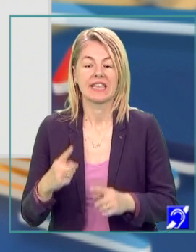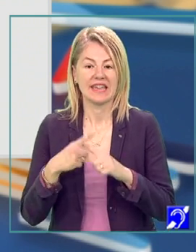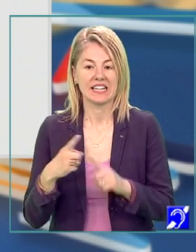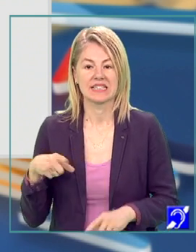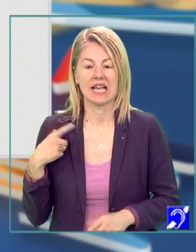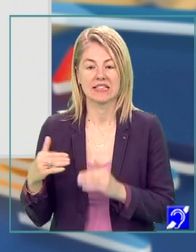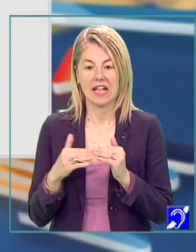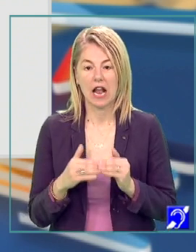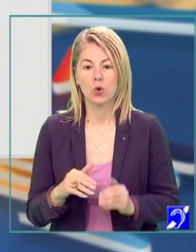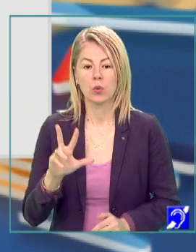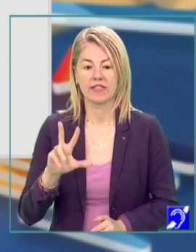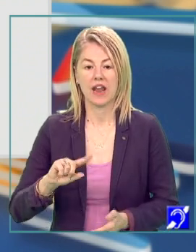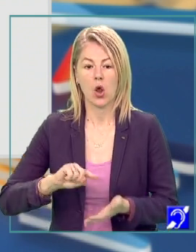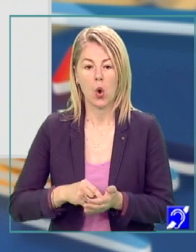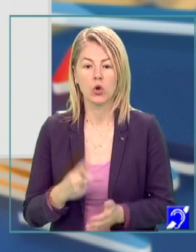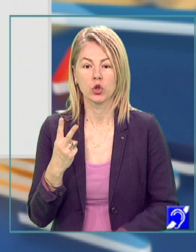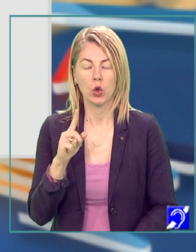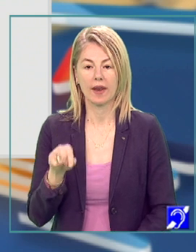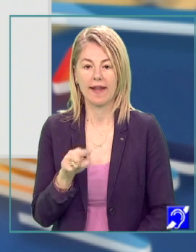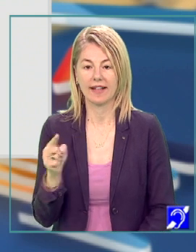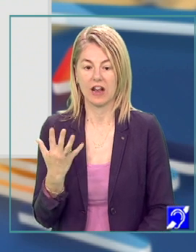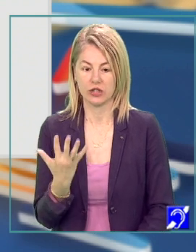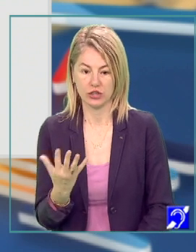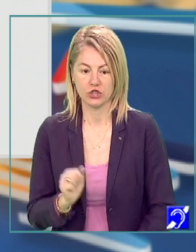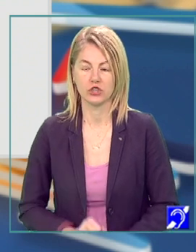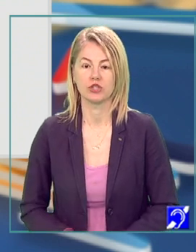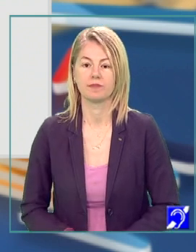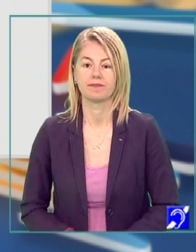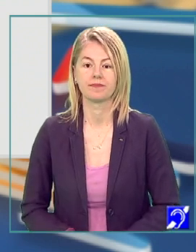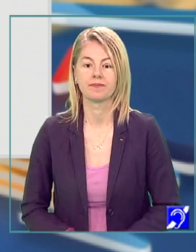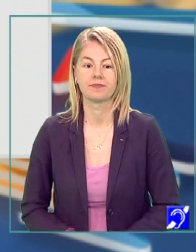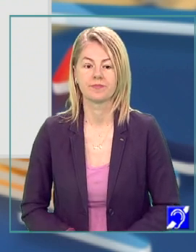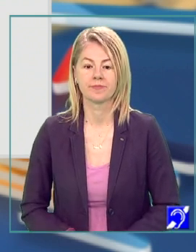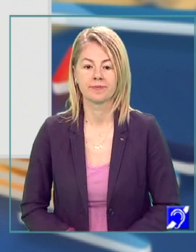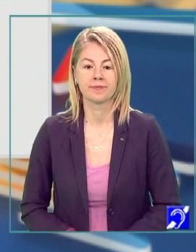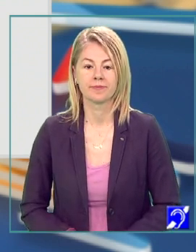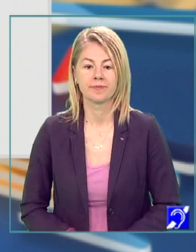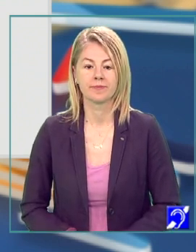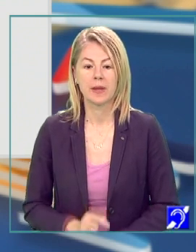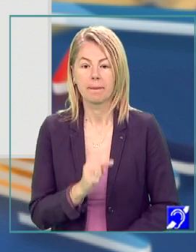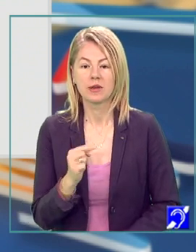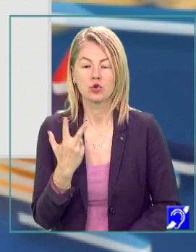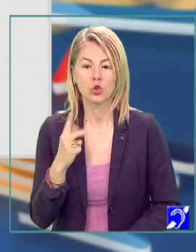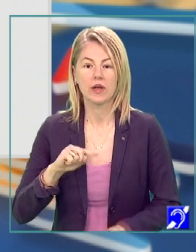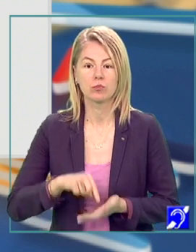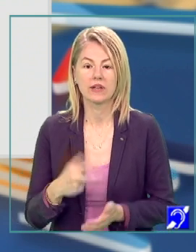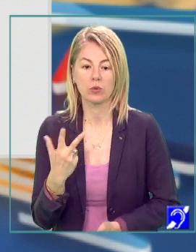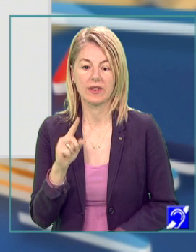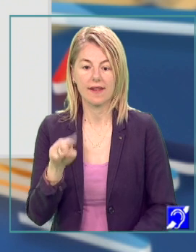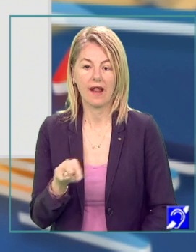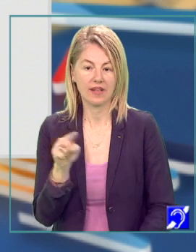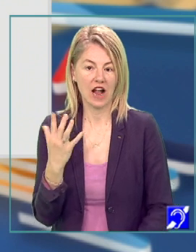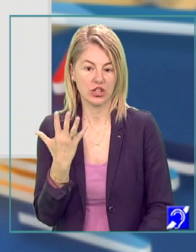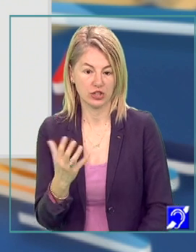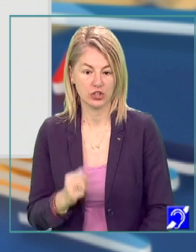cu 3 ori 2 radical din 5, am scris în loc de radical din 20, minus 2 ori